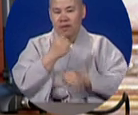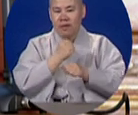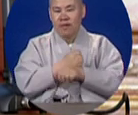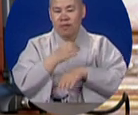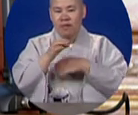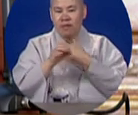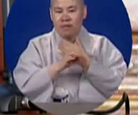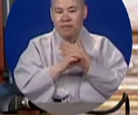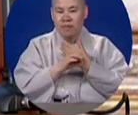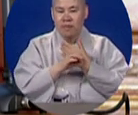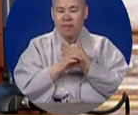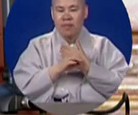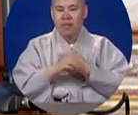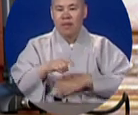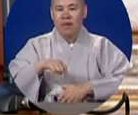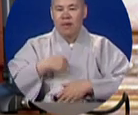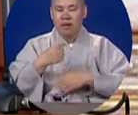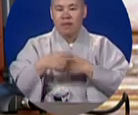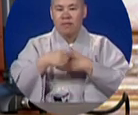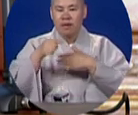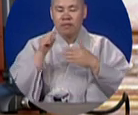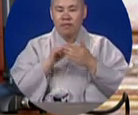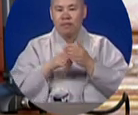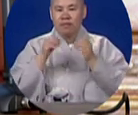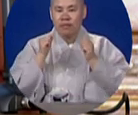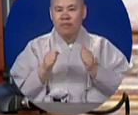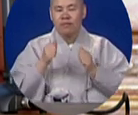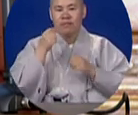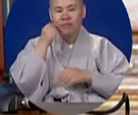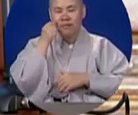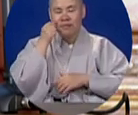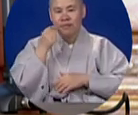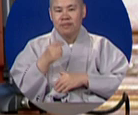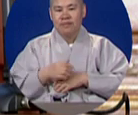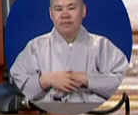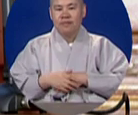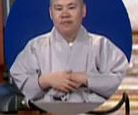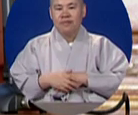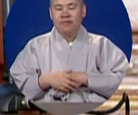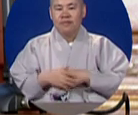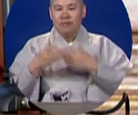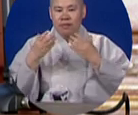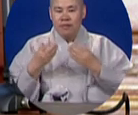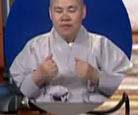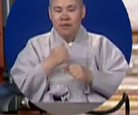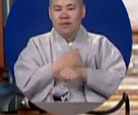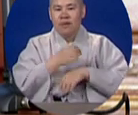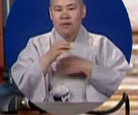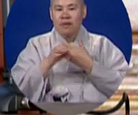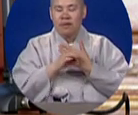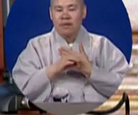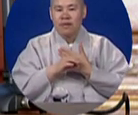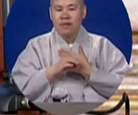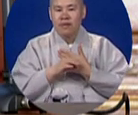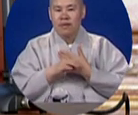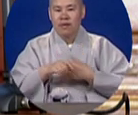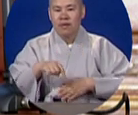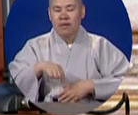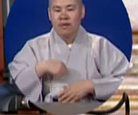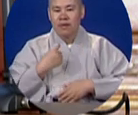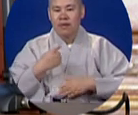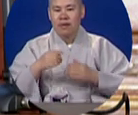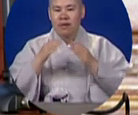자기 마음에 머물질 못해요 그래서 이걸 비유로 말하면 자기